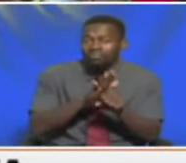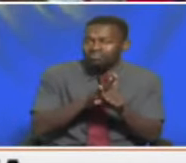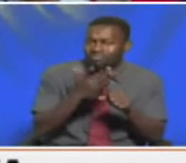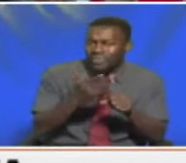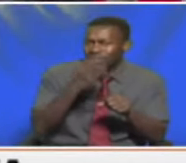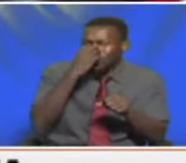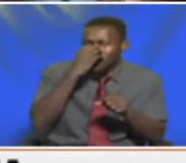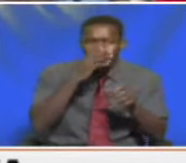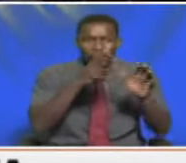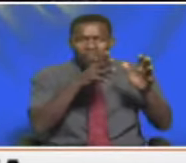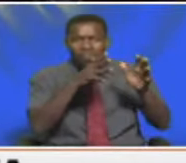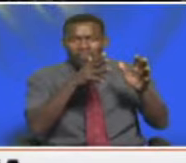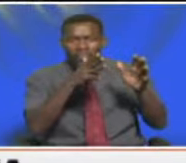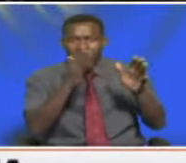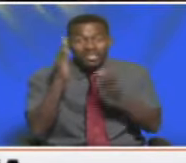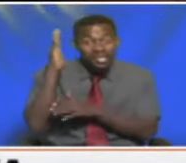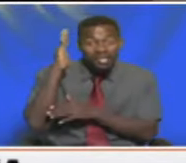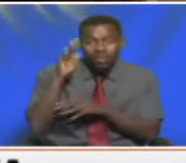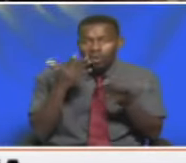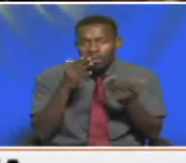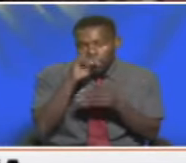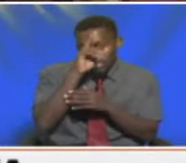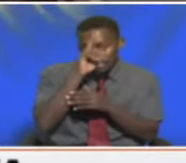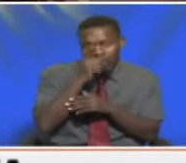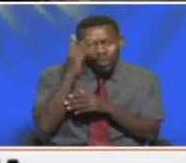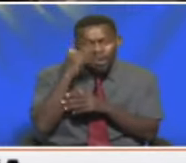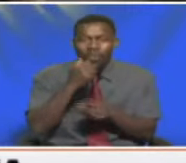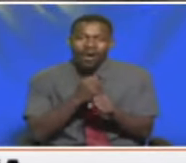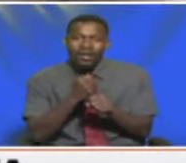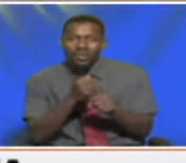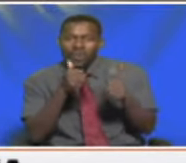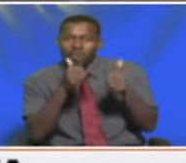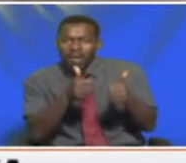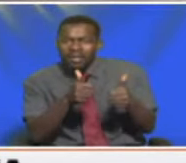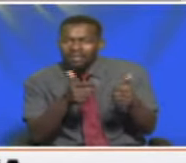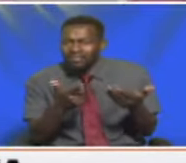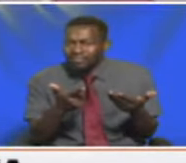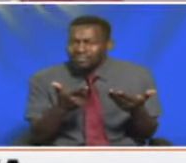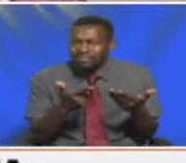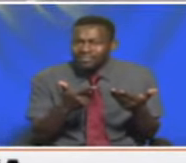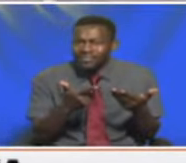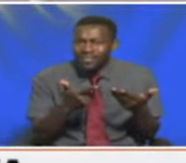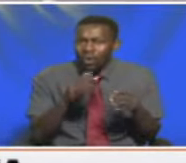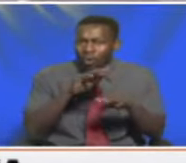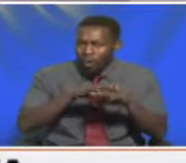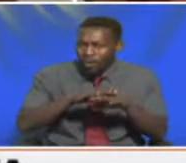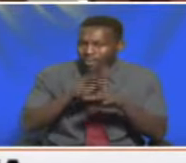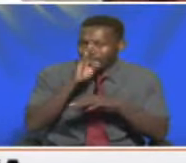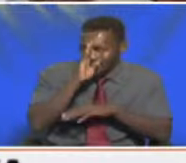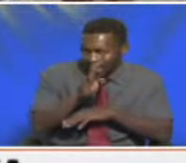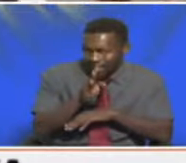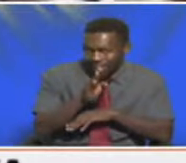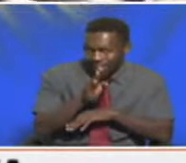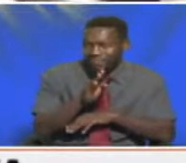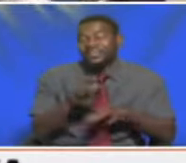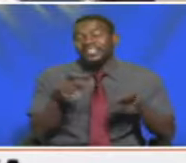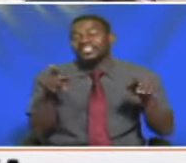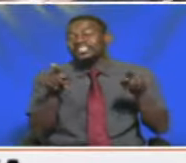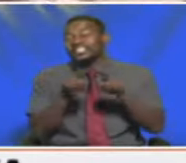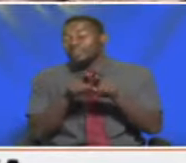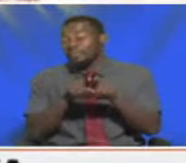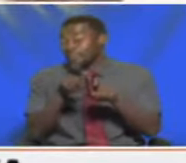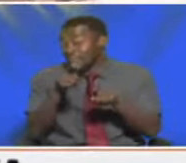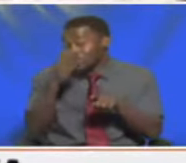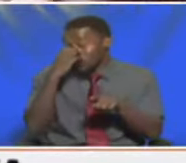kupongeza maafisa wa usalama katika utendakazi wao katika maongezi siku ya Jumapili. Hii ikiwa ni kinaya cha ahadi